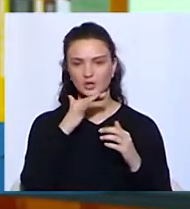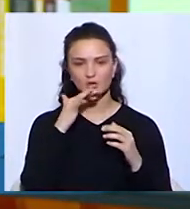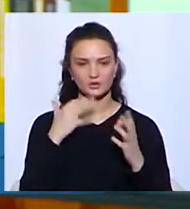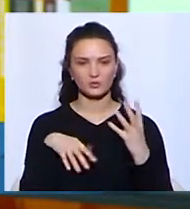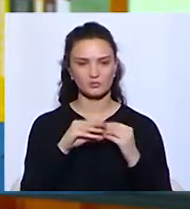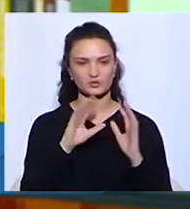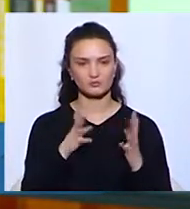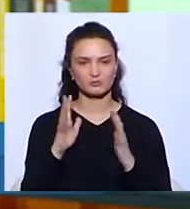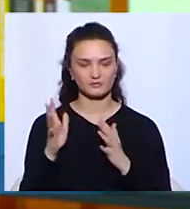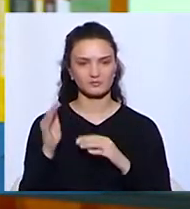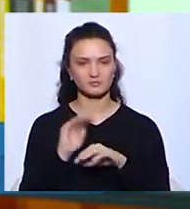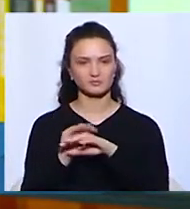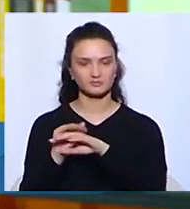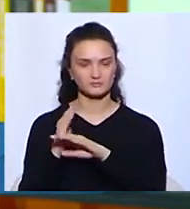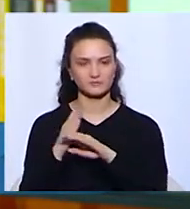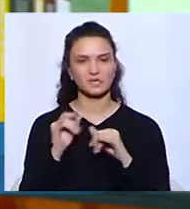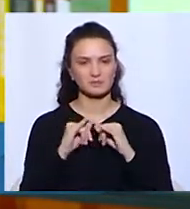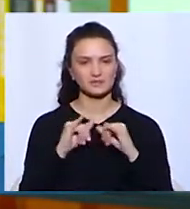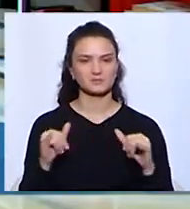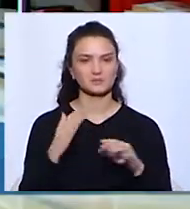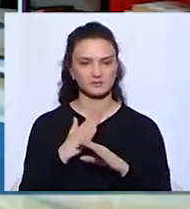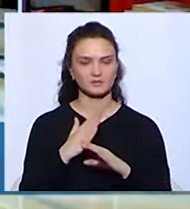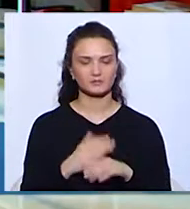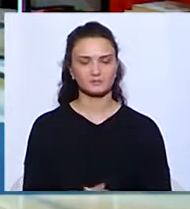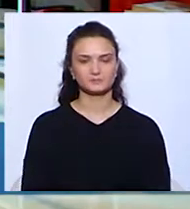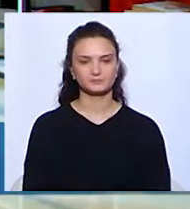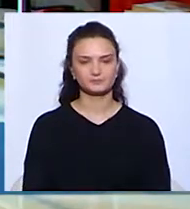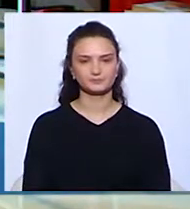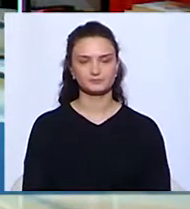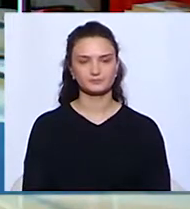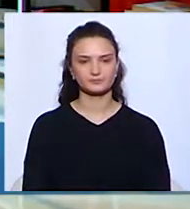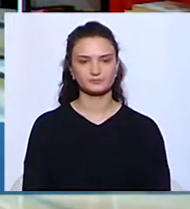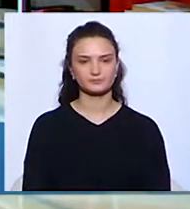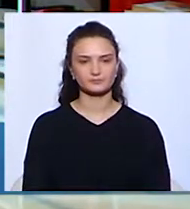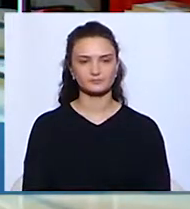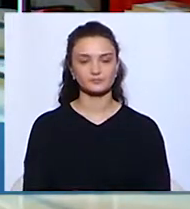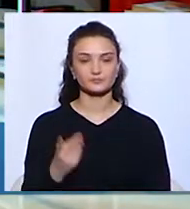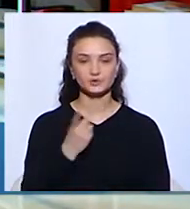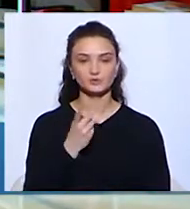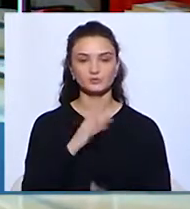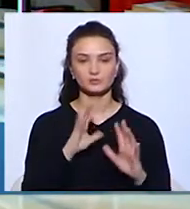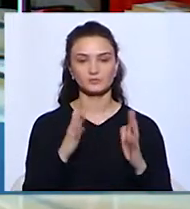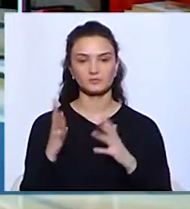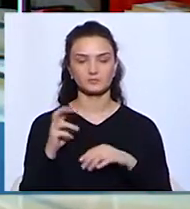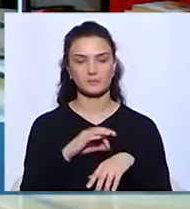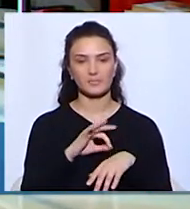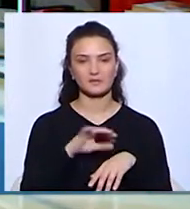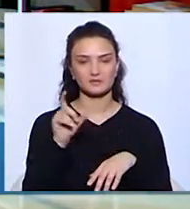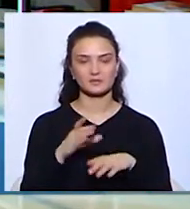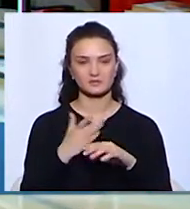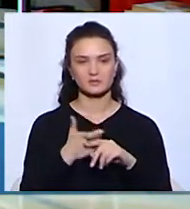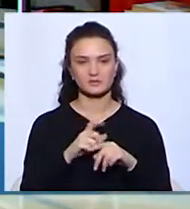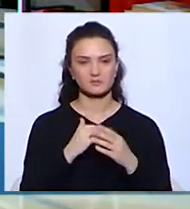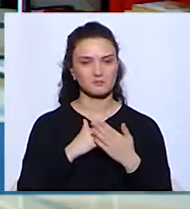რაოდენობა შემთხვევების დაფიქსირდა. რეალურად ეპიდემია გვაქვს. რეალურად თითქმის ეპიდემია გვაქვს. ორივე შემთხვევაში პაციენტს აქვს